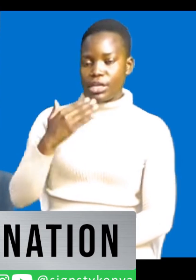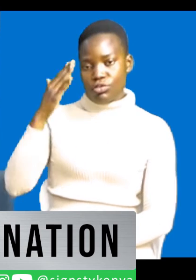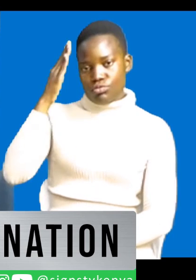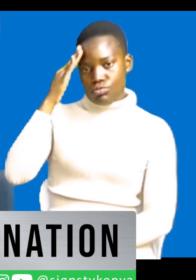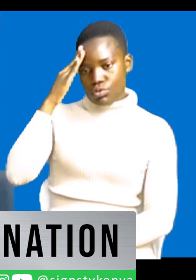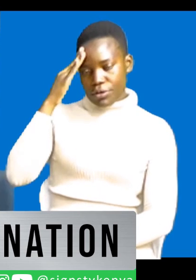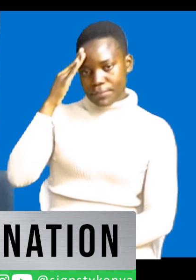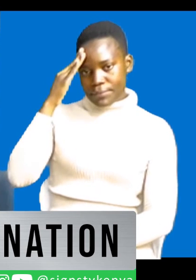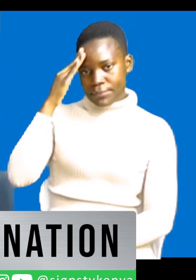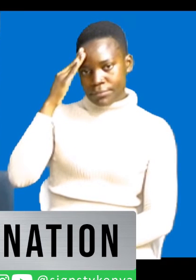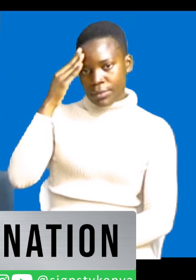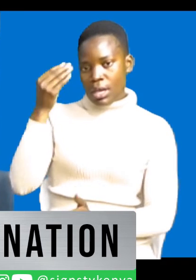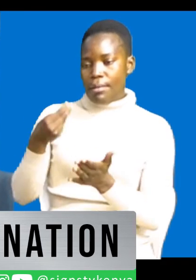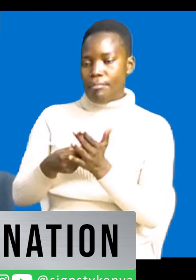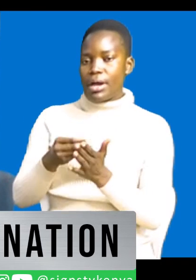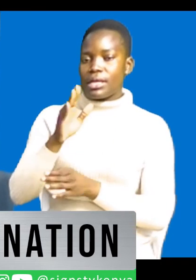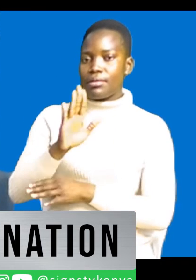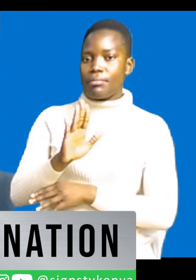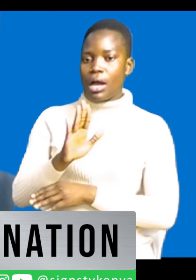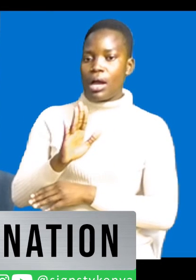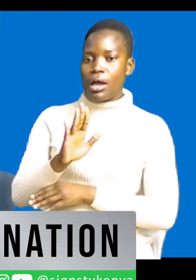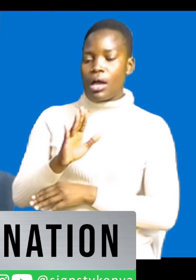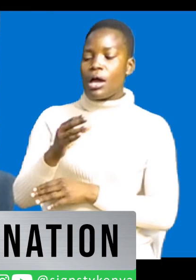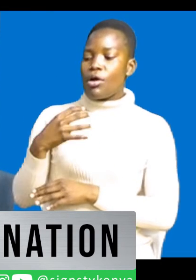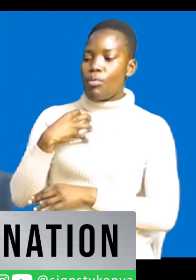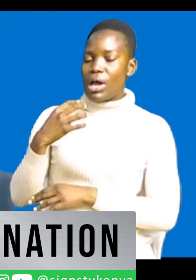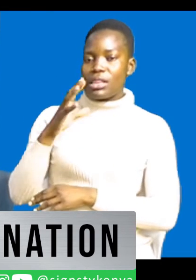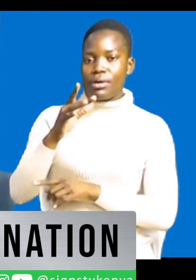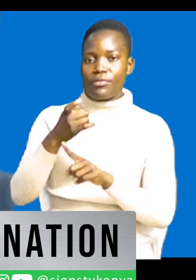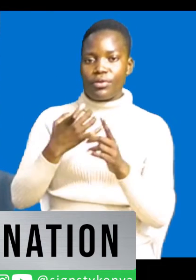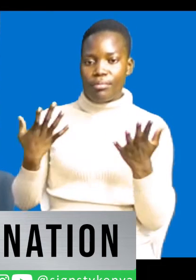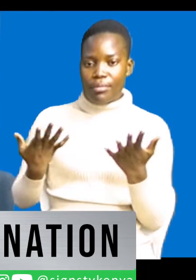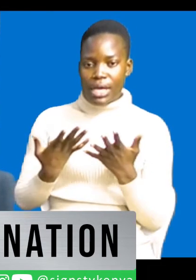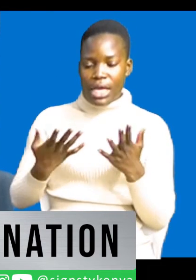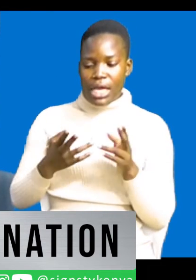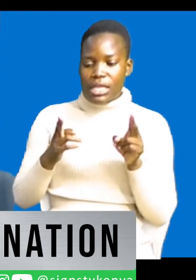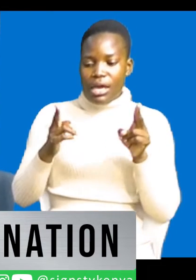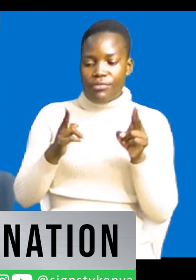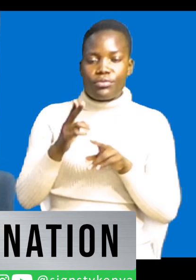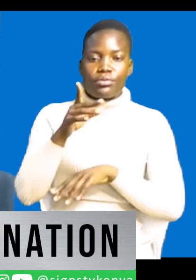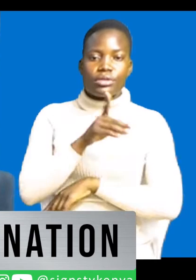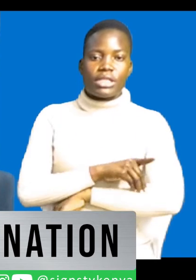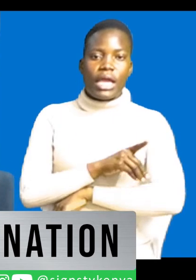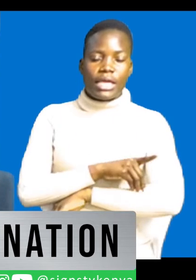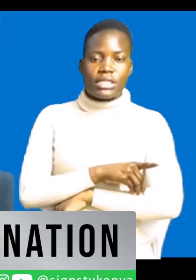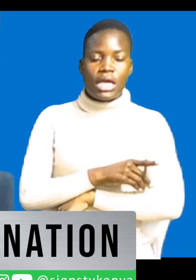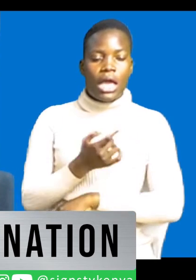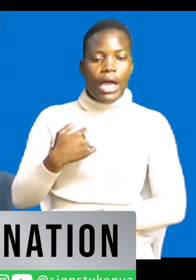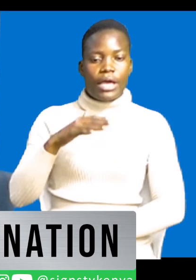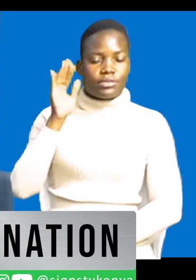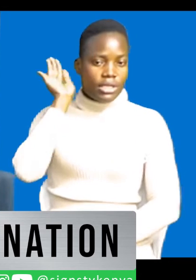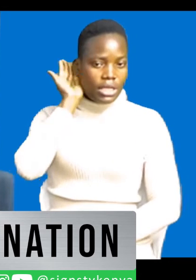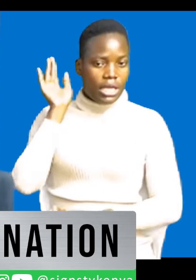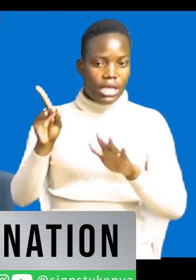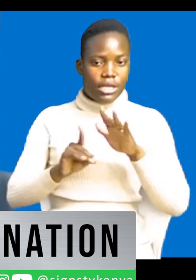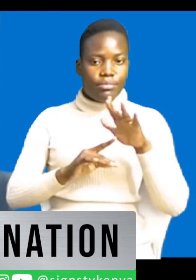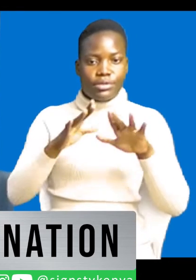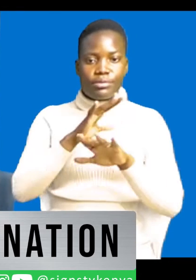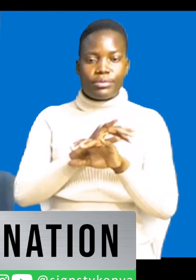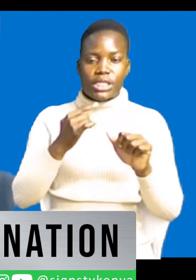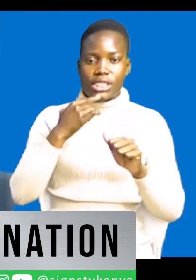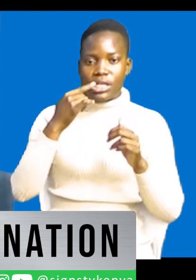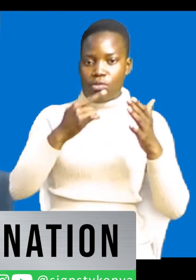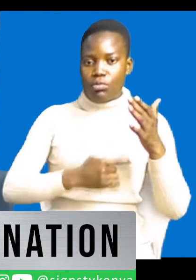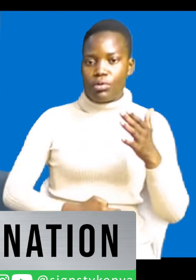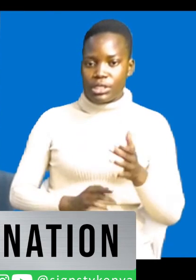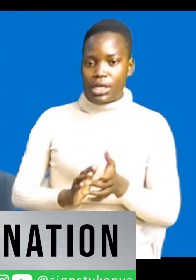know pesa zake, wealth yake ilitoka wapi. Yeah. Then within a few days tunasikia the deputy president akisema